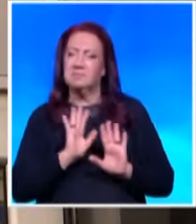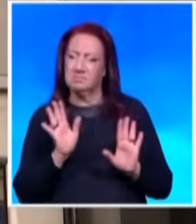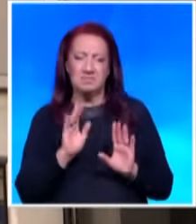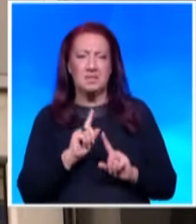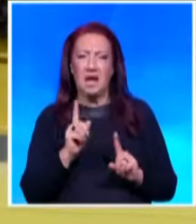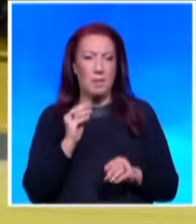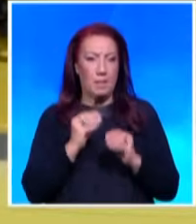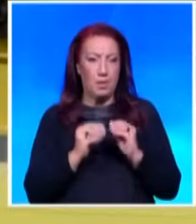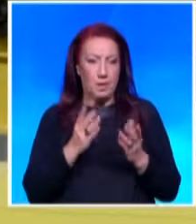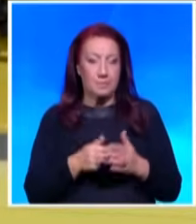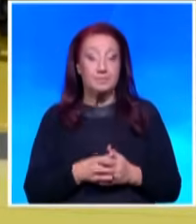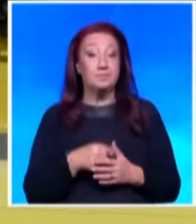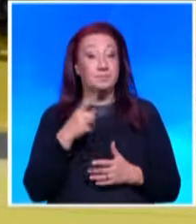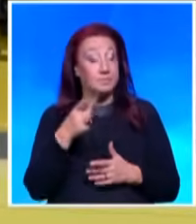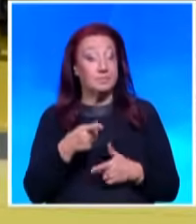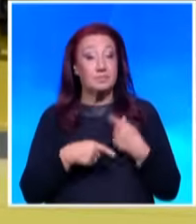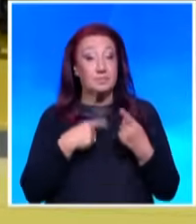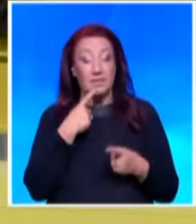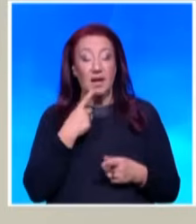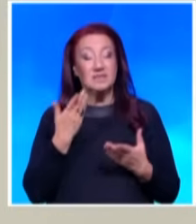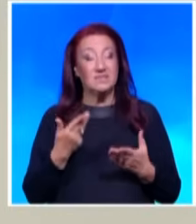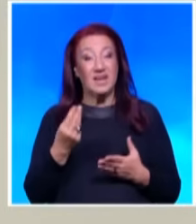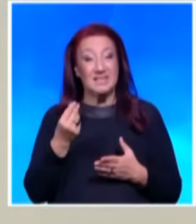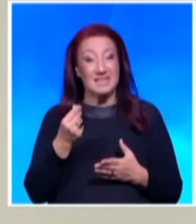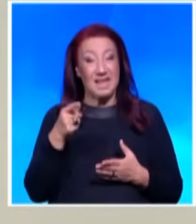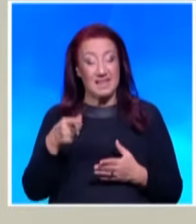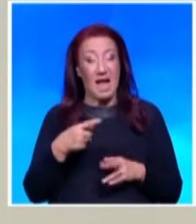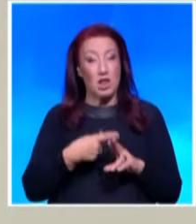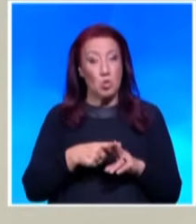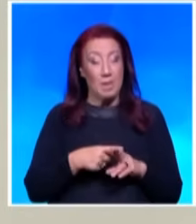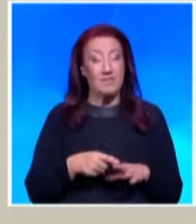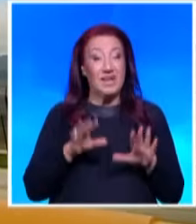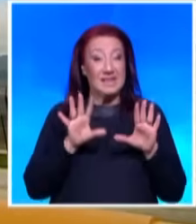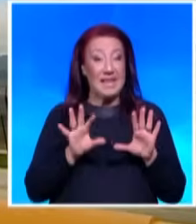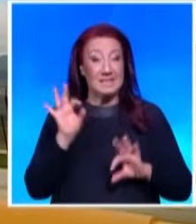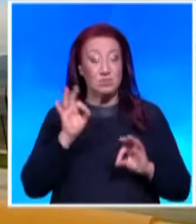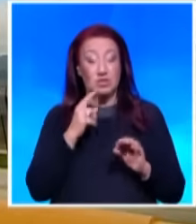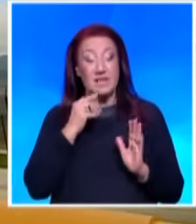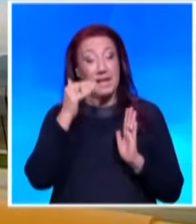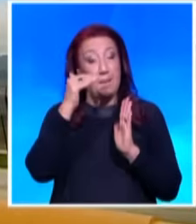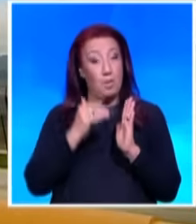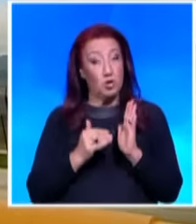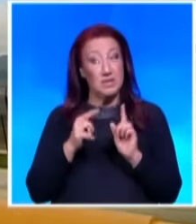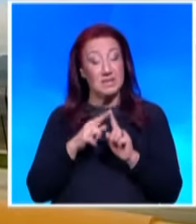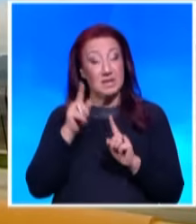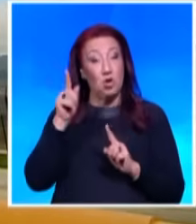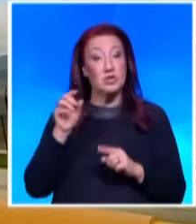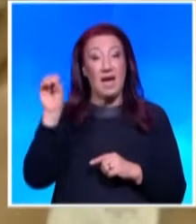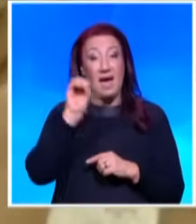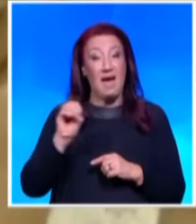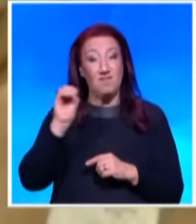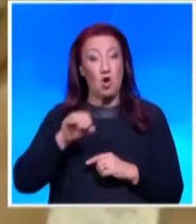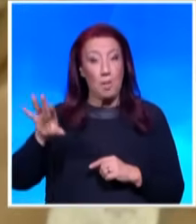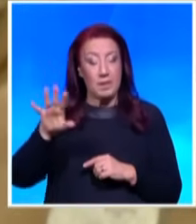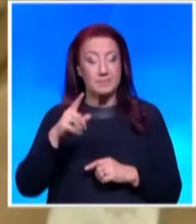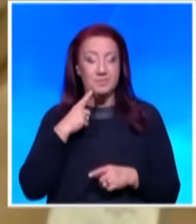посочват, че регулираната цена за ноември е над 10 на 100 по-ниска от цената на европейските газови пазари за същия месец, бизнесът